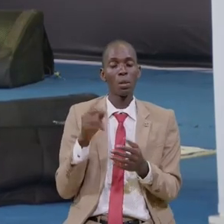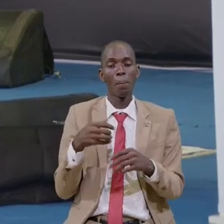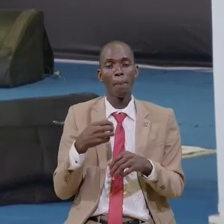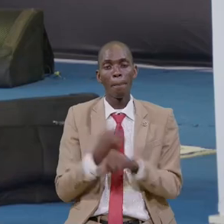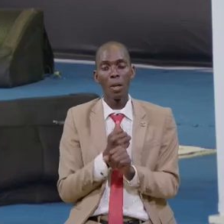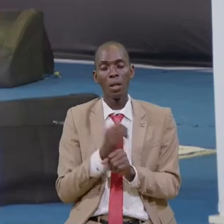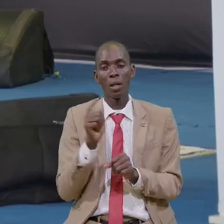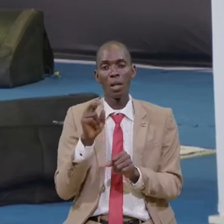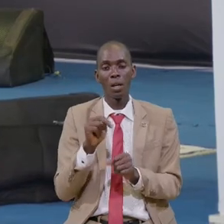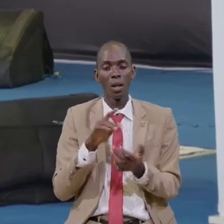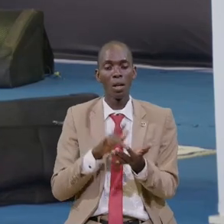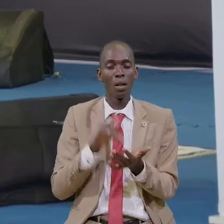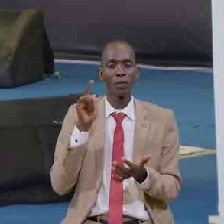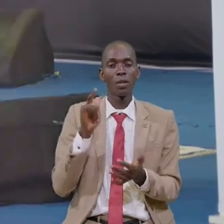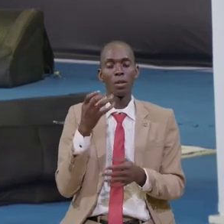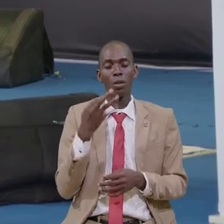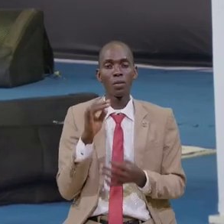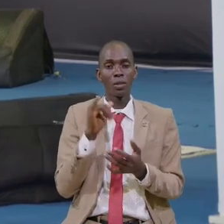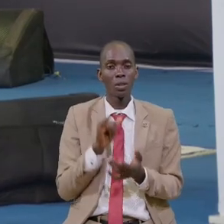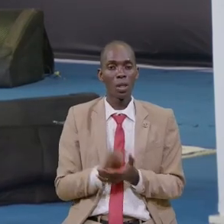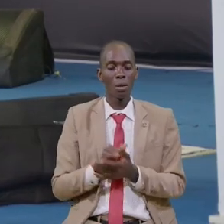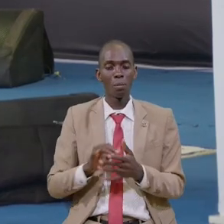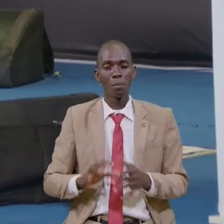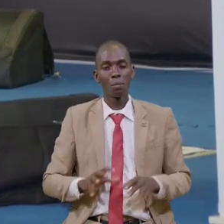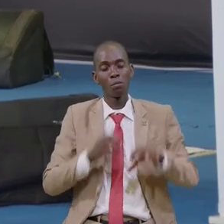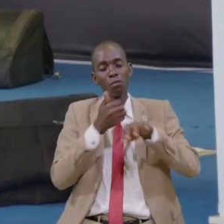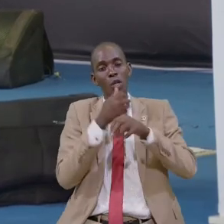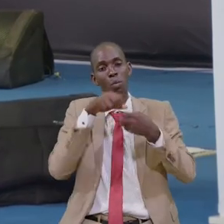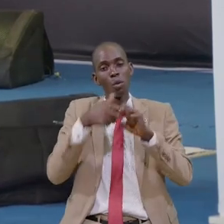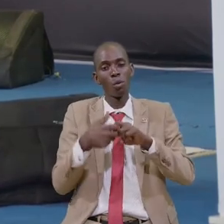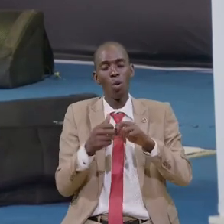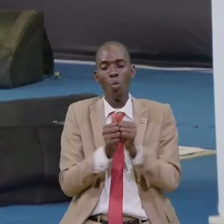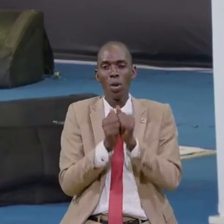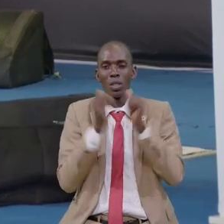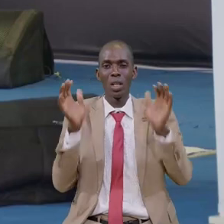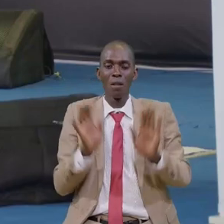tire avantage de cette montagne, sans crainte.